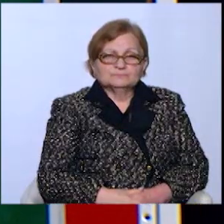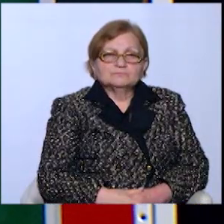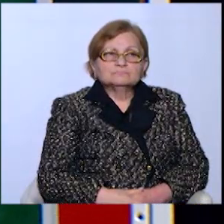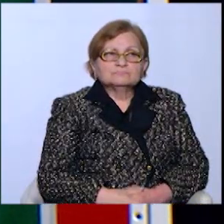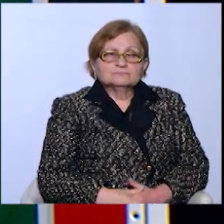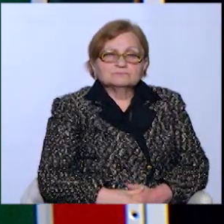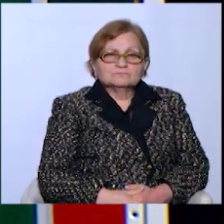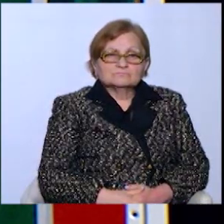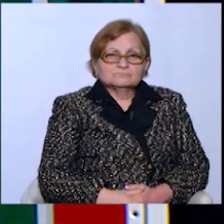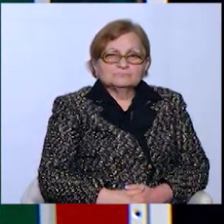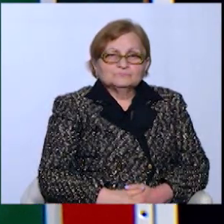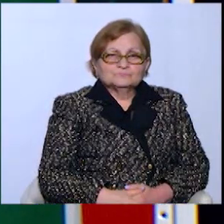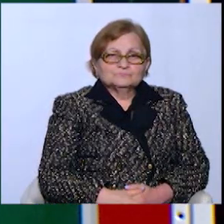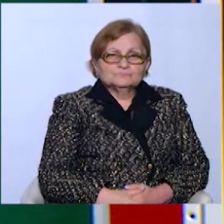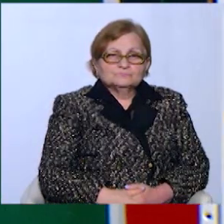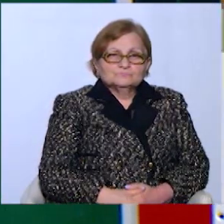ესენი მოხსნათ.